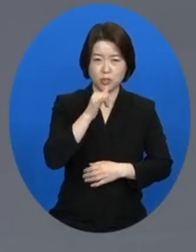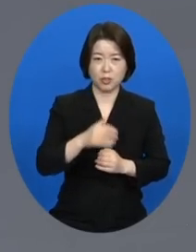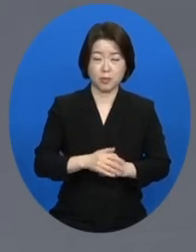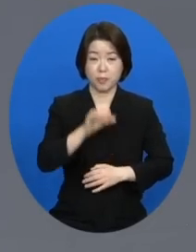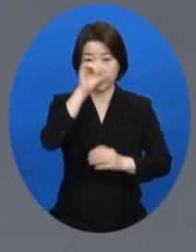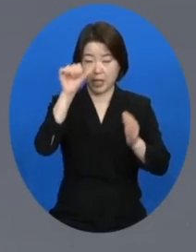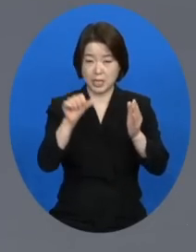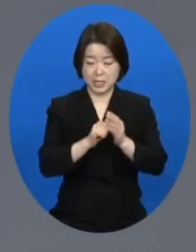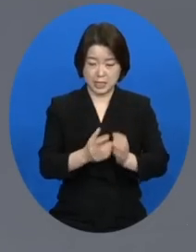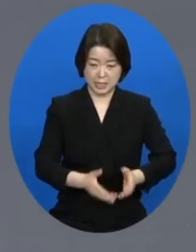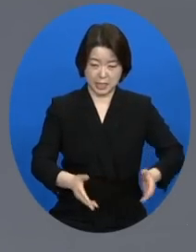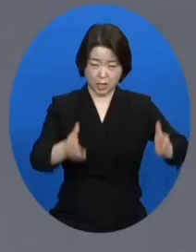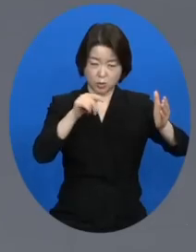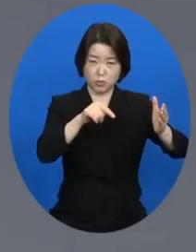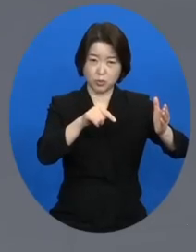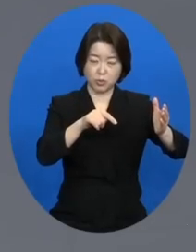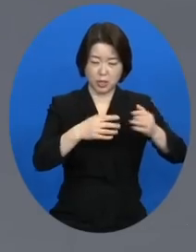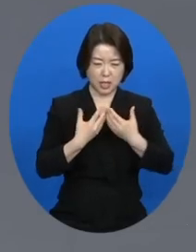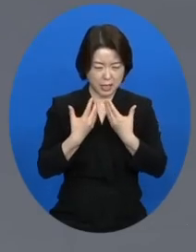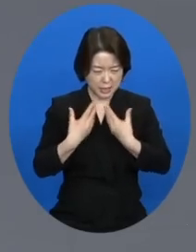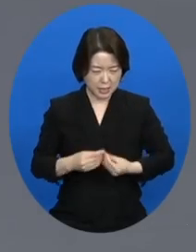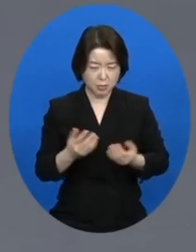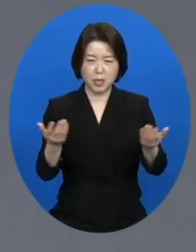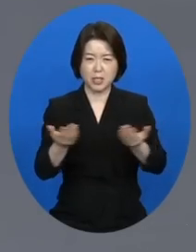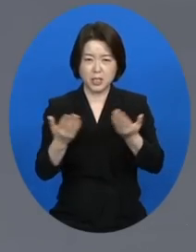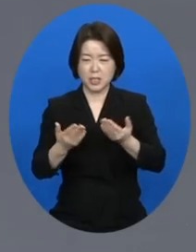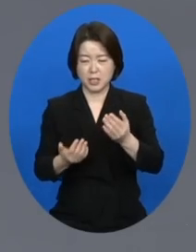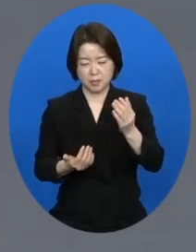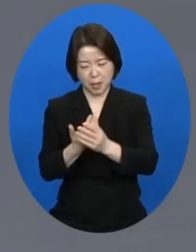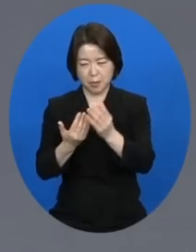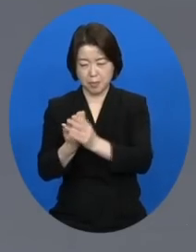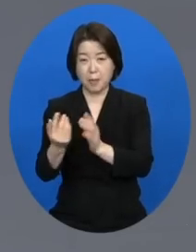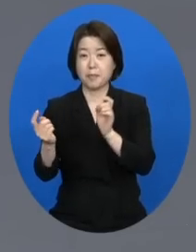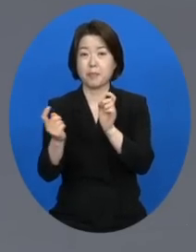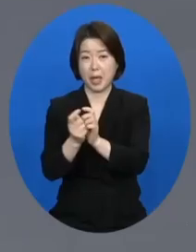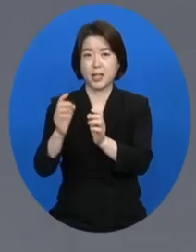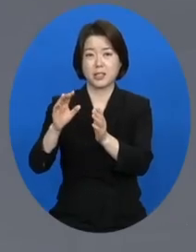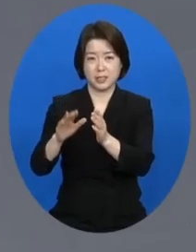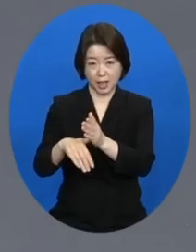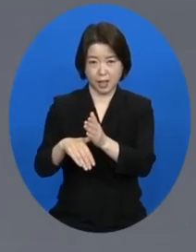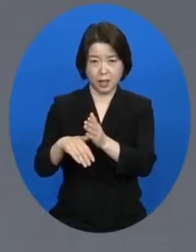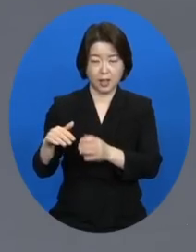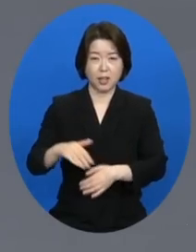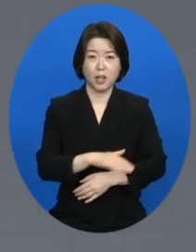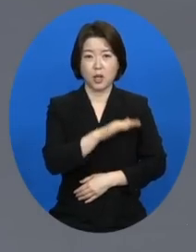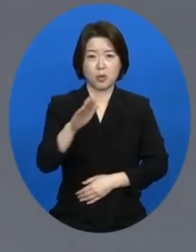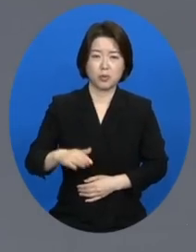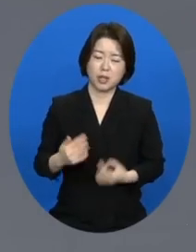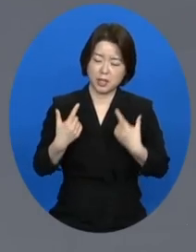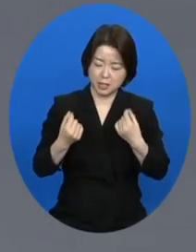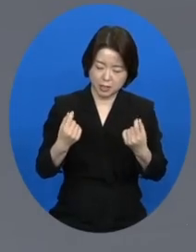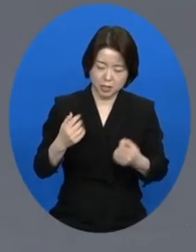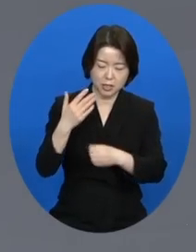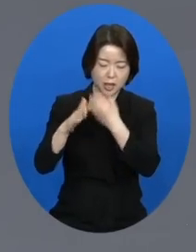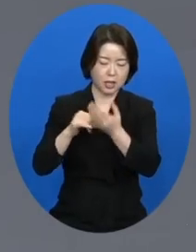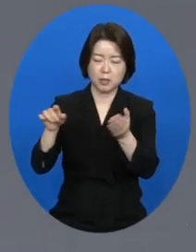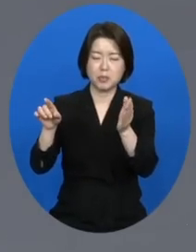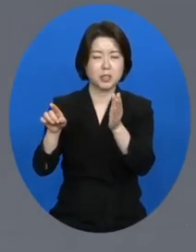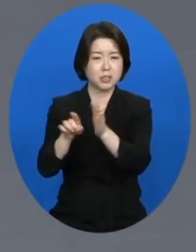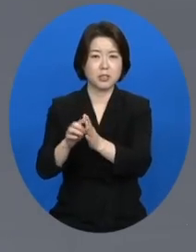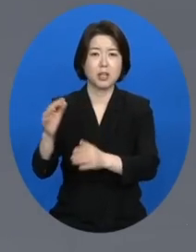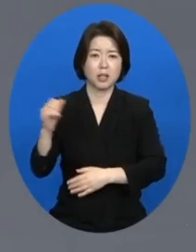구덩이와 실망스러운 사건들이 계속 벌어졌을 때 우리가 여전히 하나님을 신뢰함으로